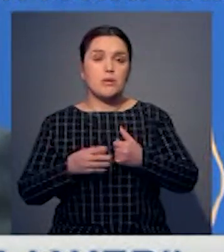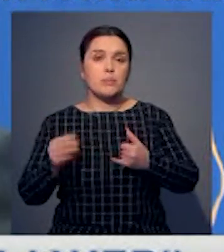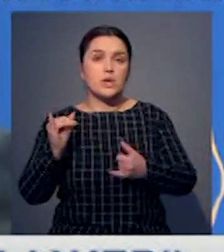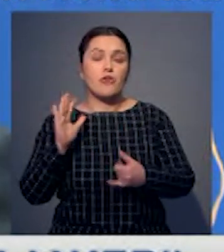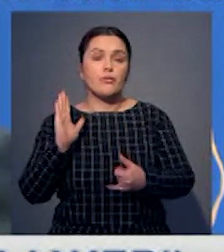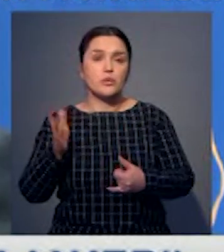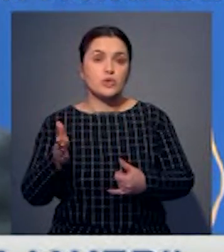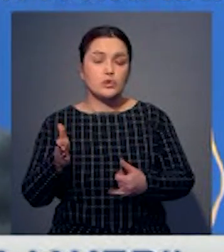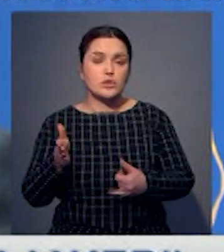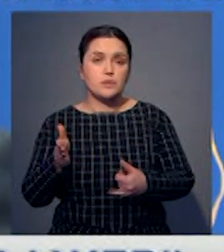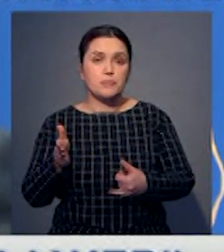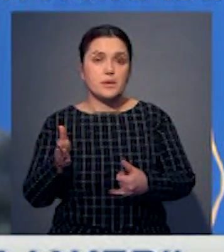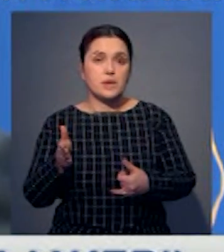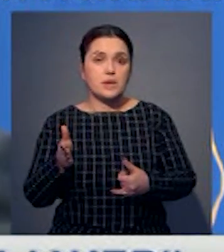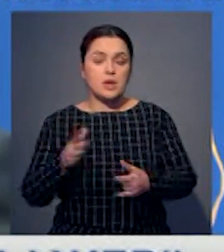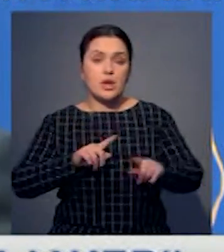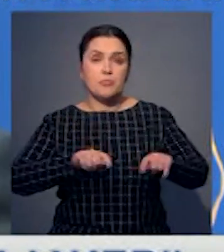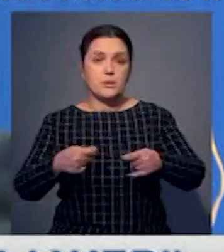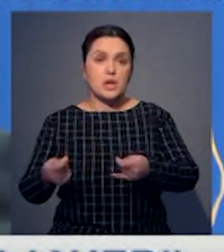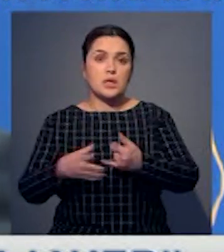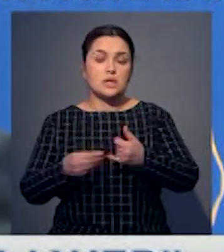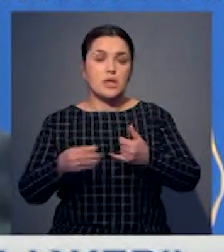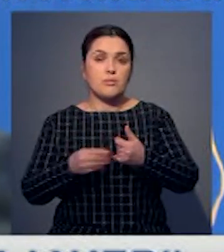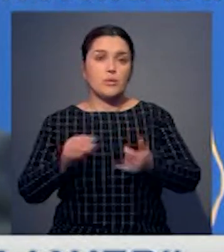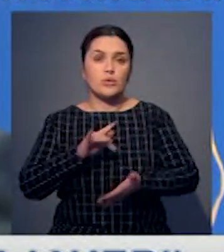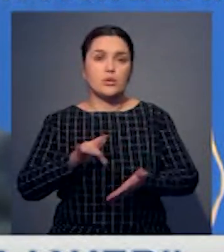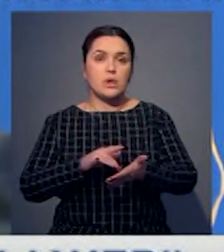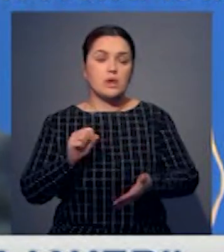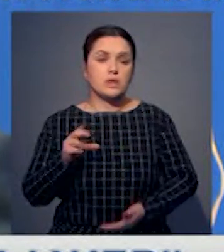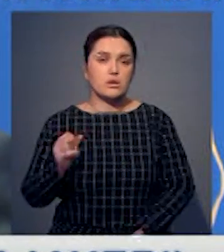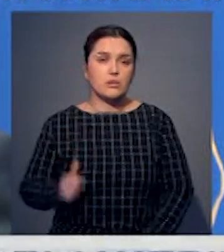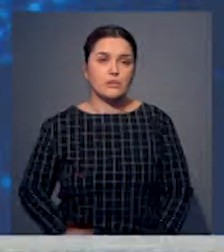будущем рассматривается вопрос передачи этих земель в город Актау.